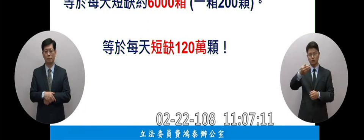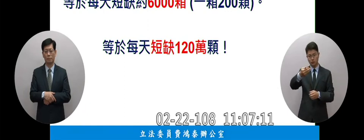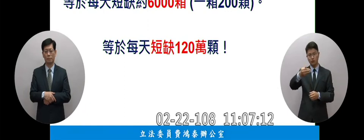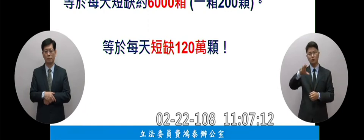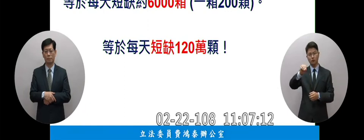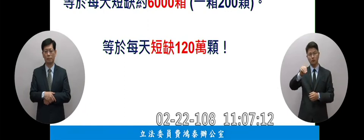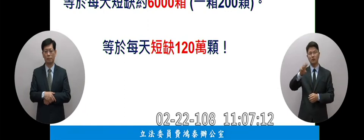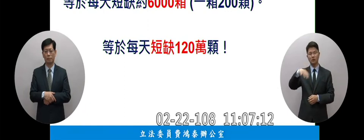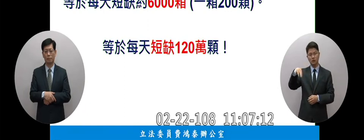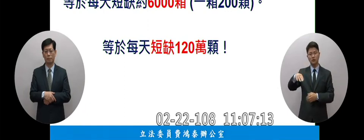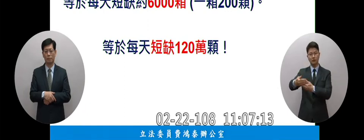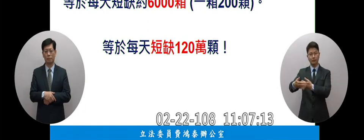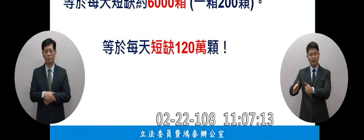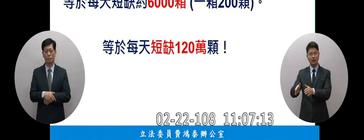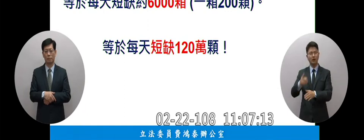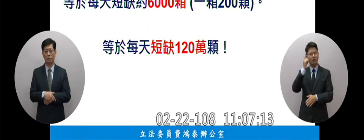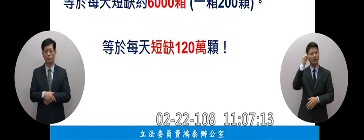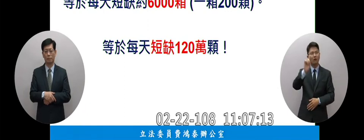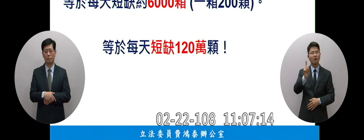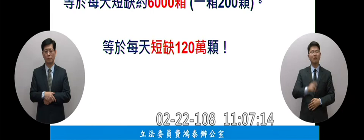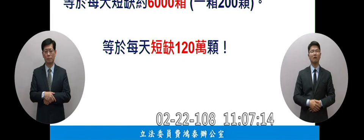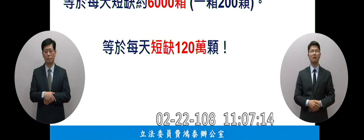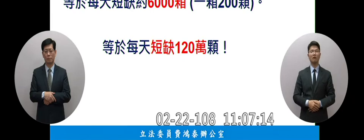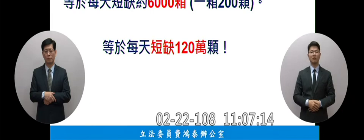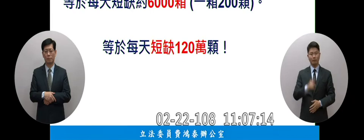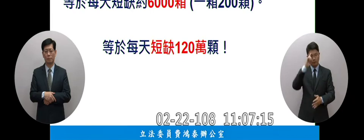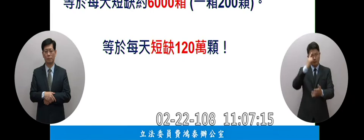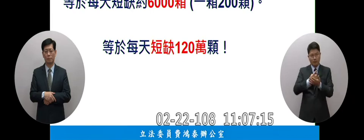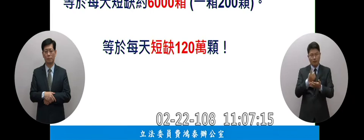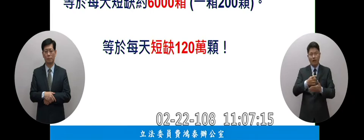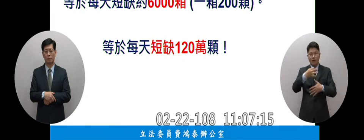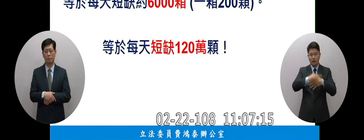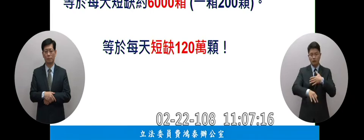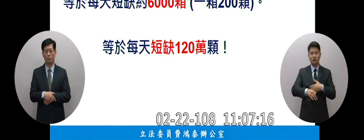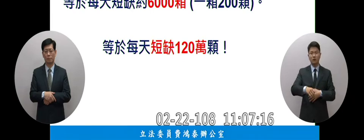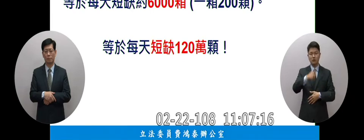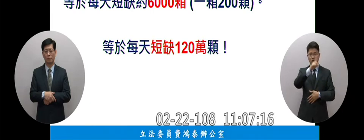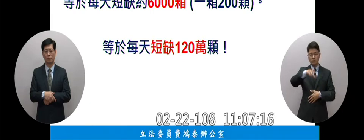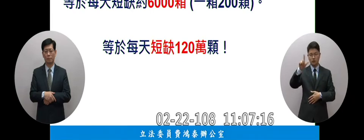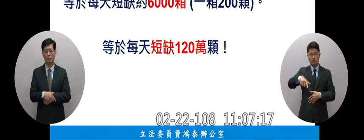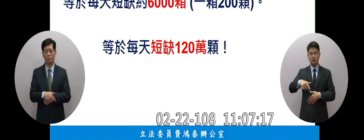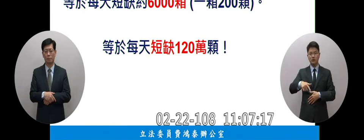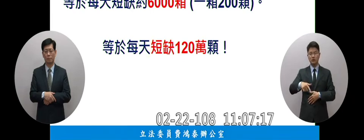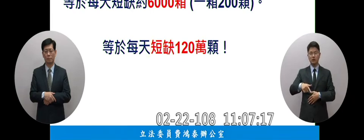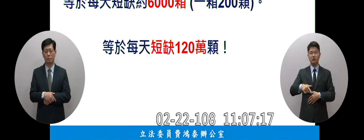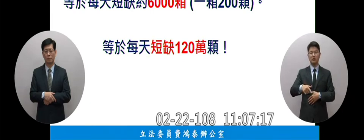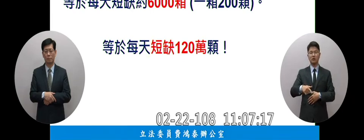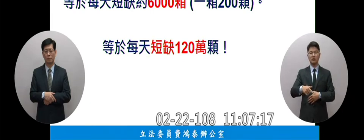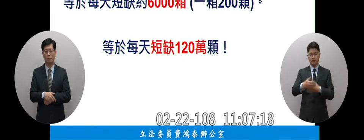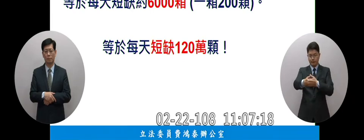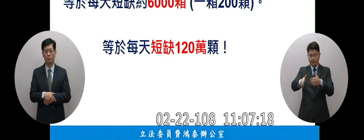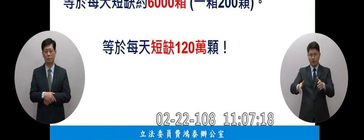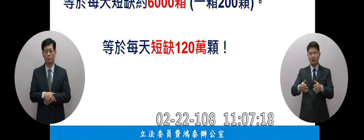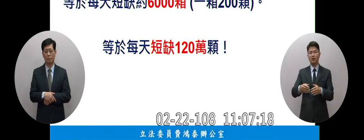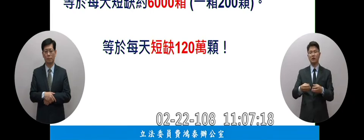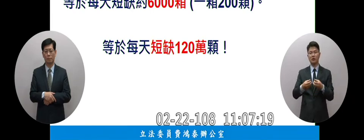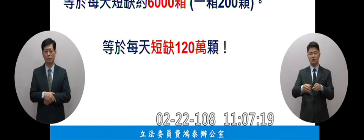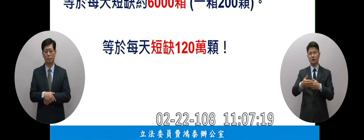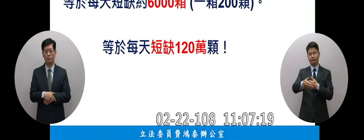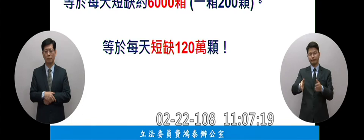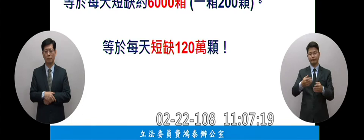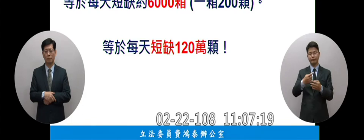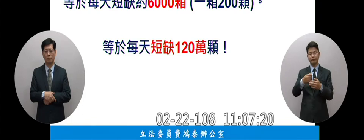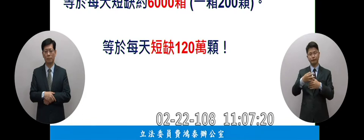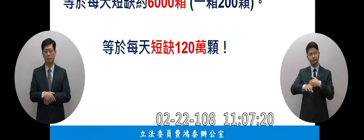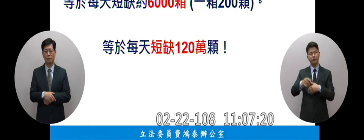94,000箱。也就是说，每天短缺了6,000箱。如果刚才主委告诉我